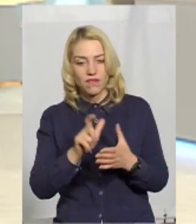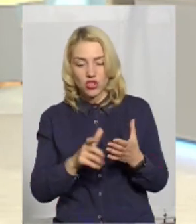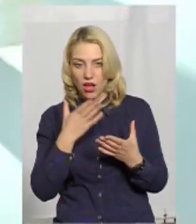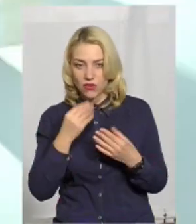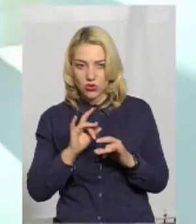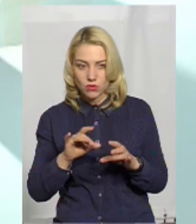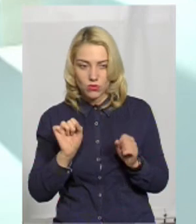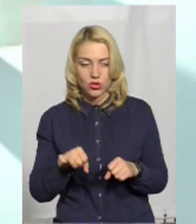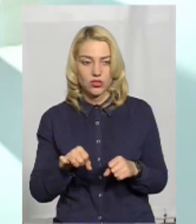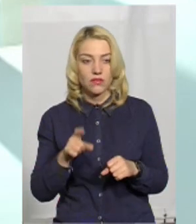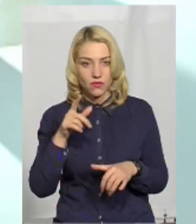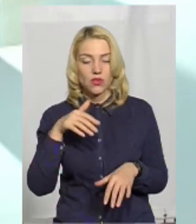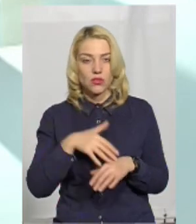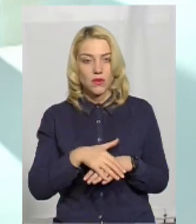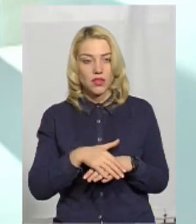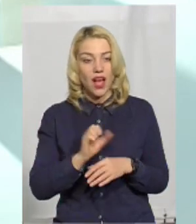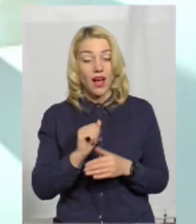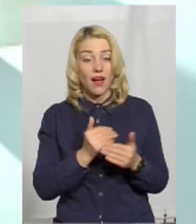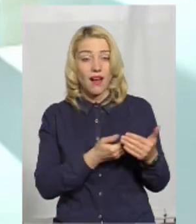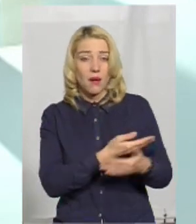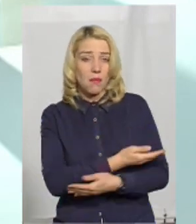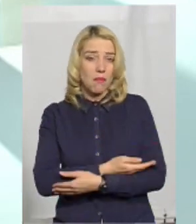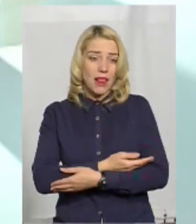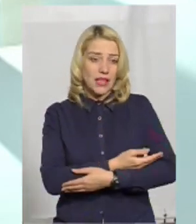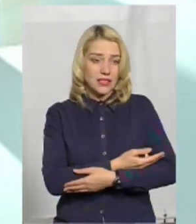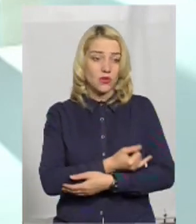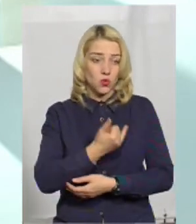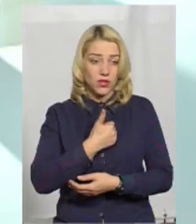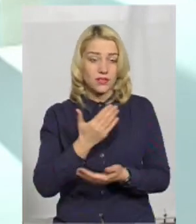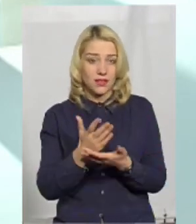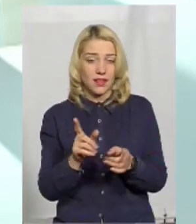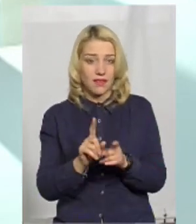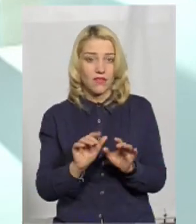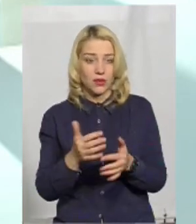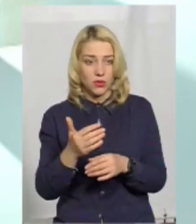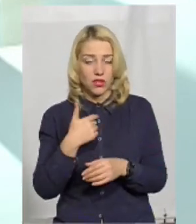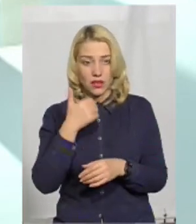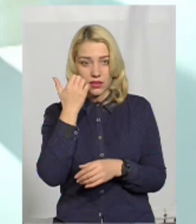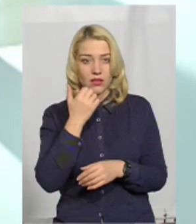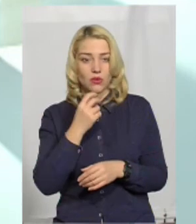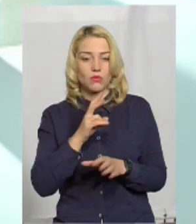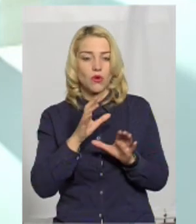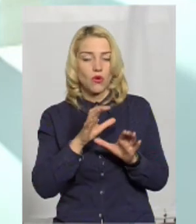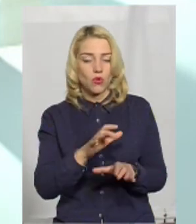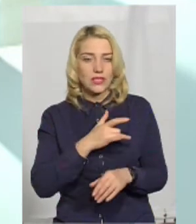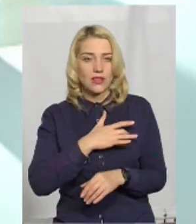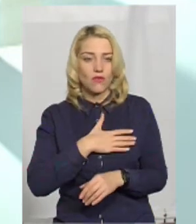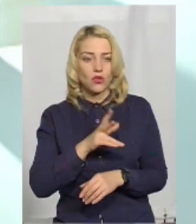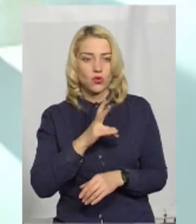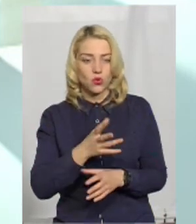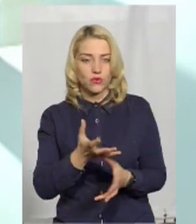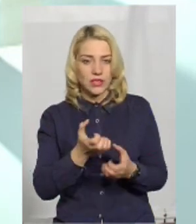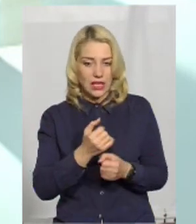розказує. Навіть, розумієте, да? А малесенькі, у нас є такі випадки, я знову ж таки дякую тим опікунам, тим усиновителям,